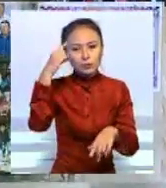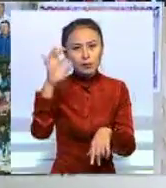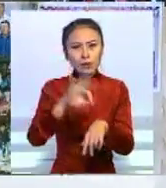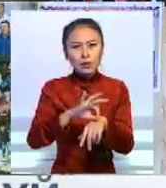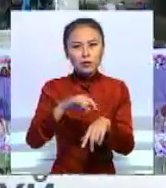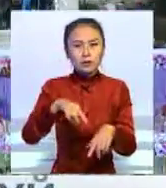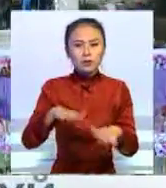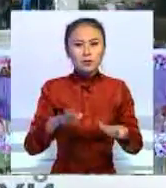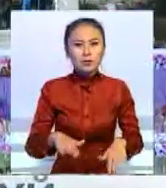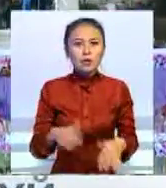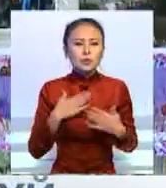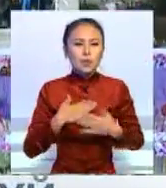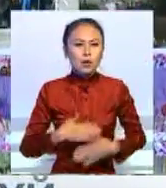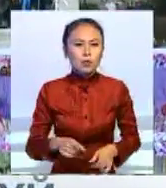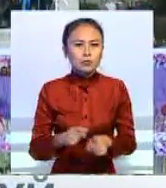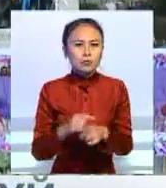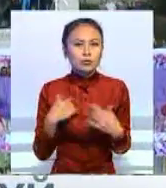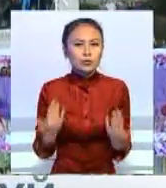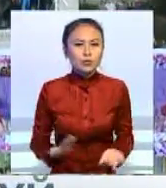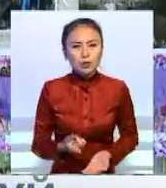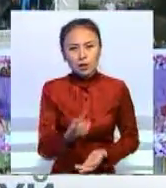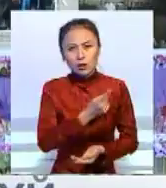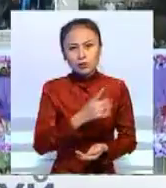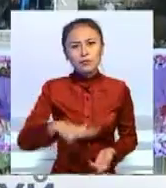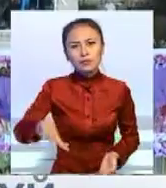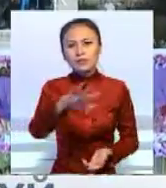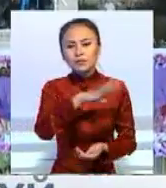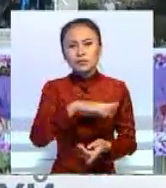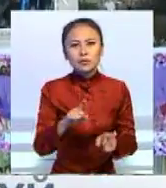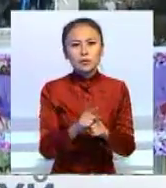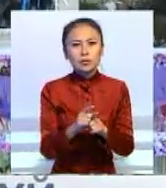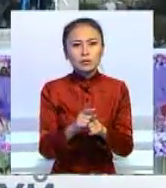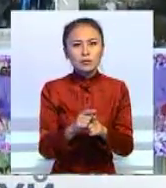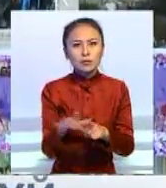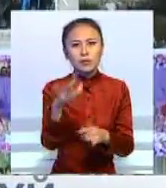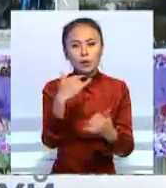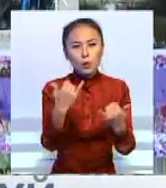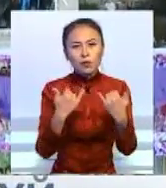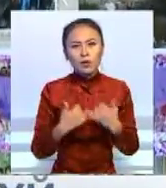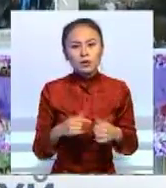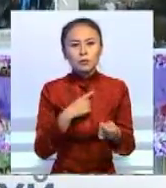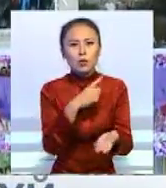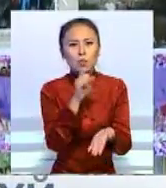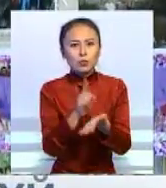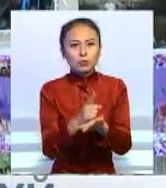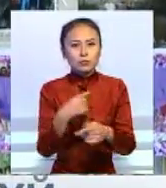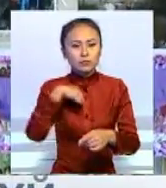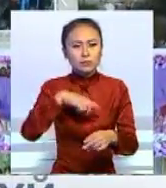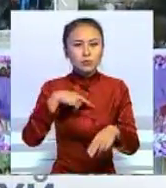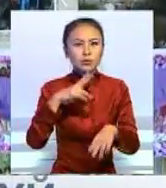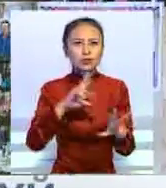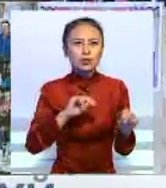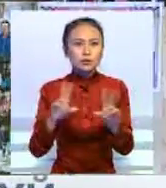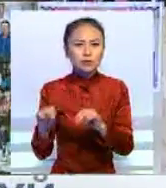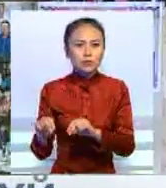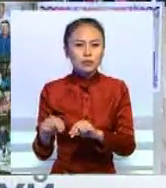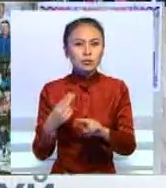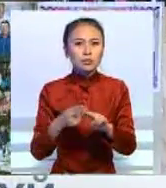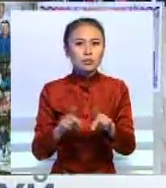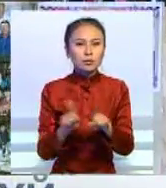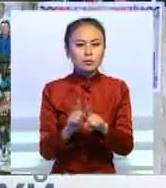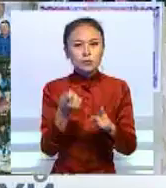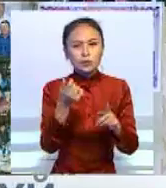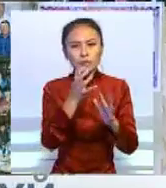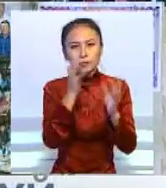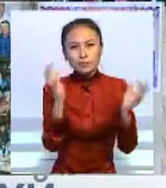Мында спокойные. Жалғыз өзім тұрған менен айналамның бәрі мені құрметтегесін, мен өте нықты бақытты кемпір болып отырмын. Шамалы мал